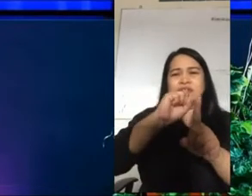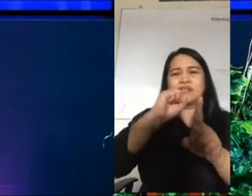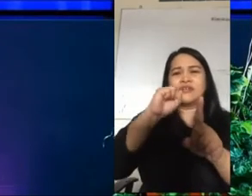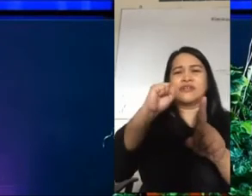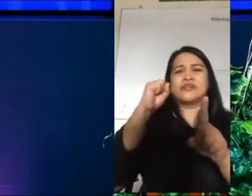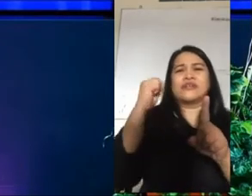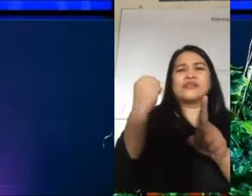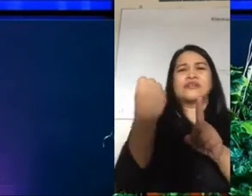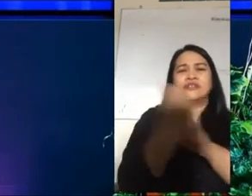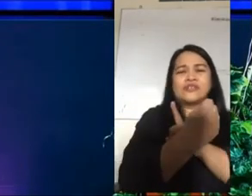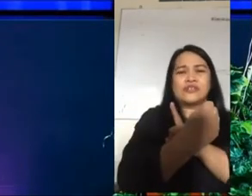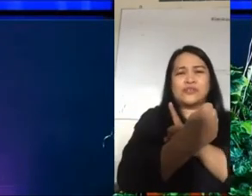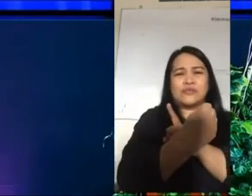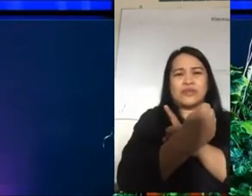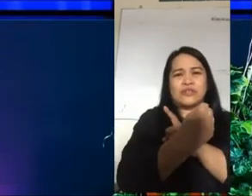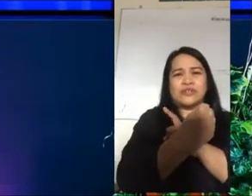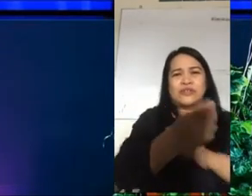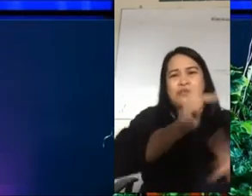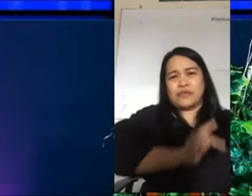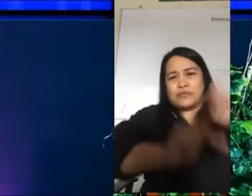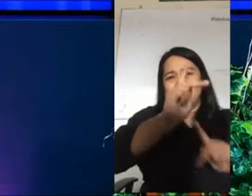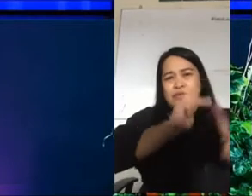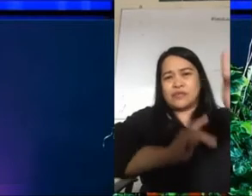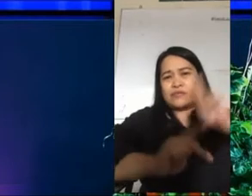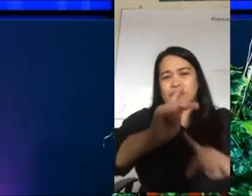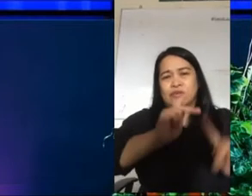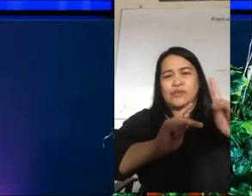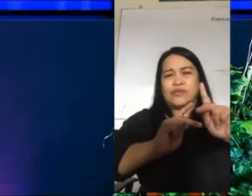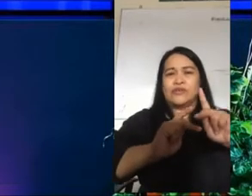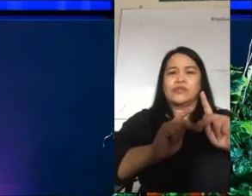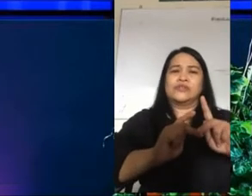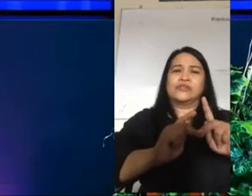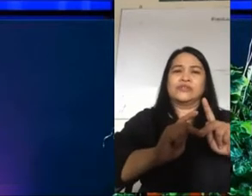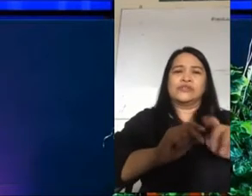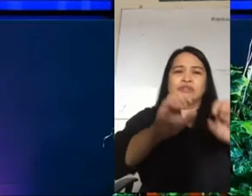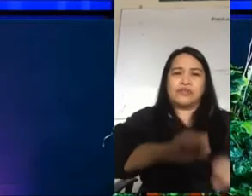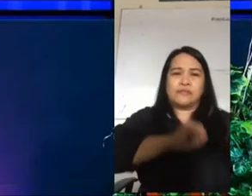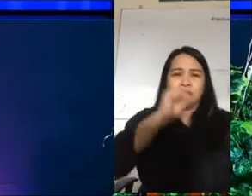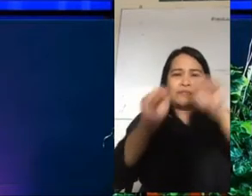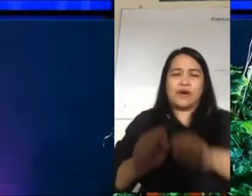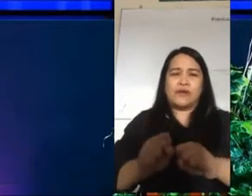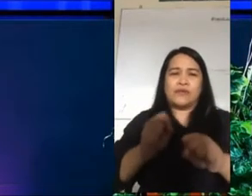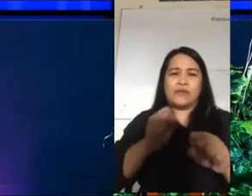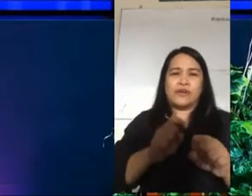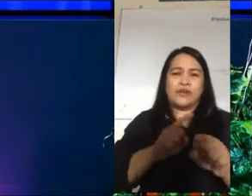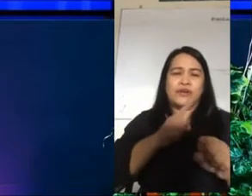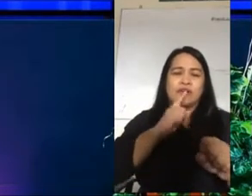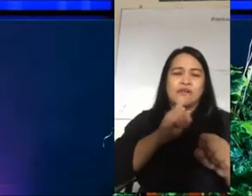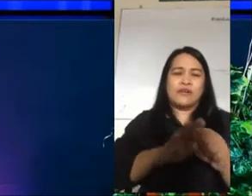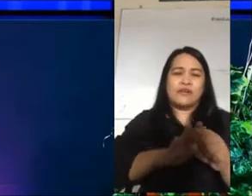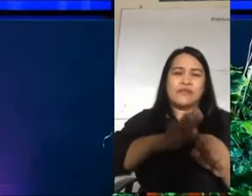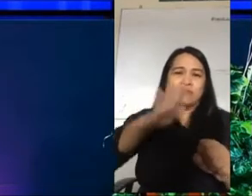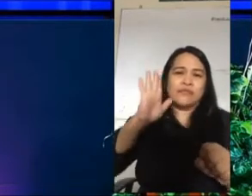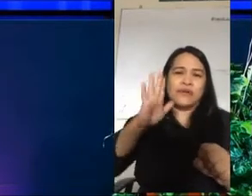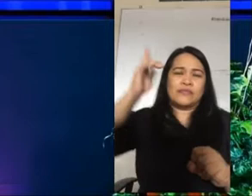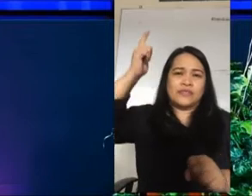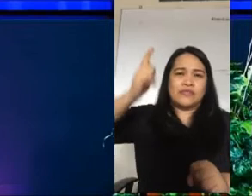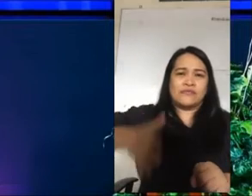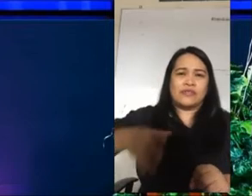tao ang kapangyarihan ng pangako ng Diyos sa buhay ng kanyang mga